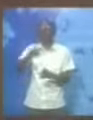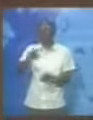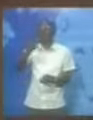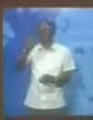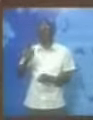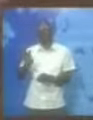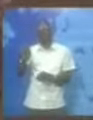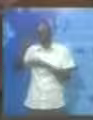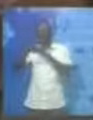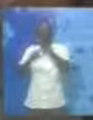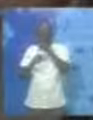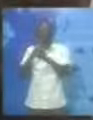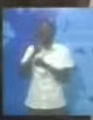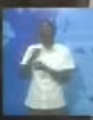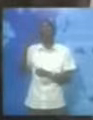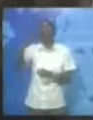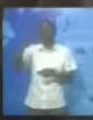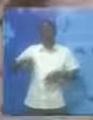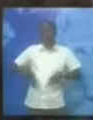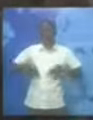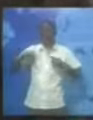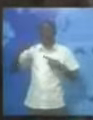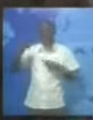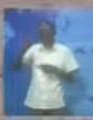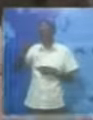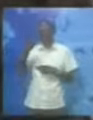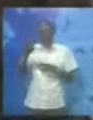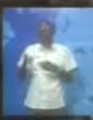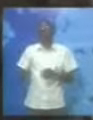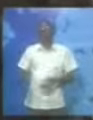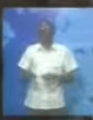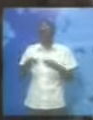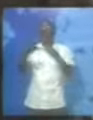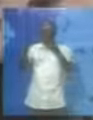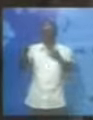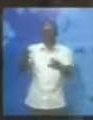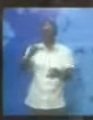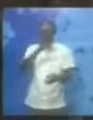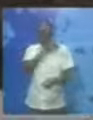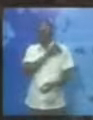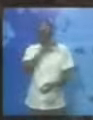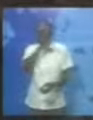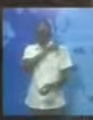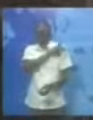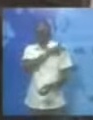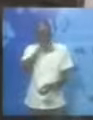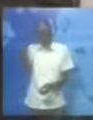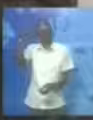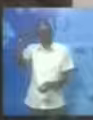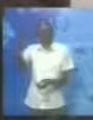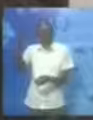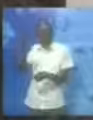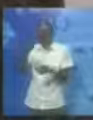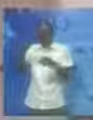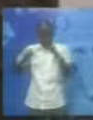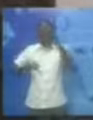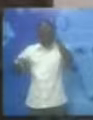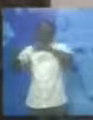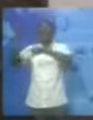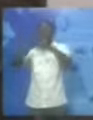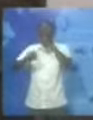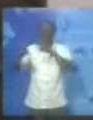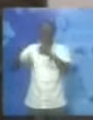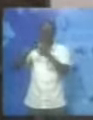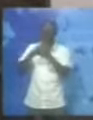ans de sa vie au cinéma. Le deuxième trophée d'honneur a été attribué à Dieudonné Kabongo Bachila, comédien,